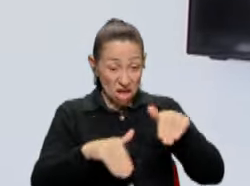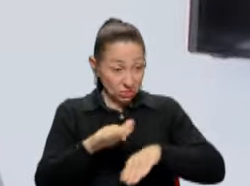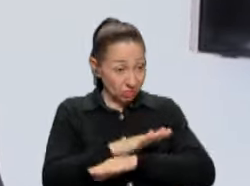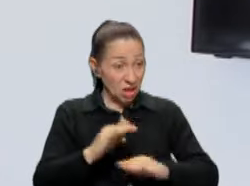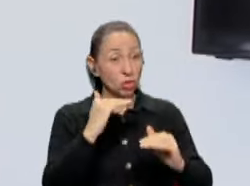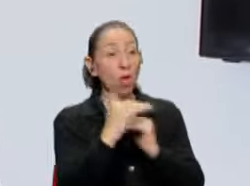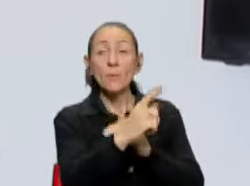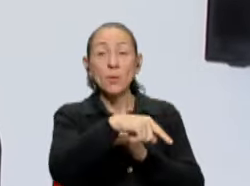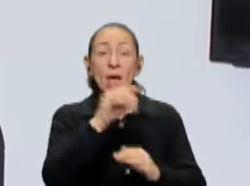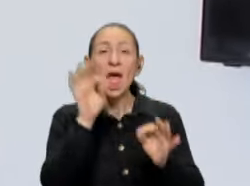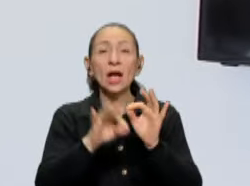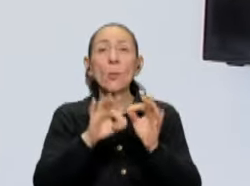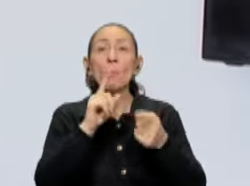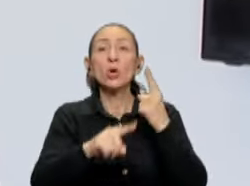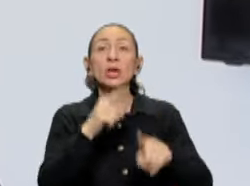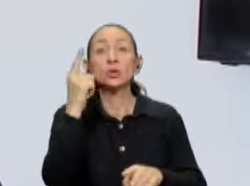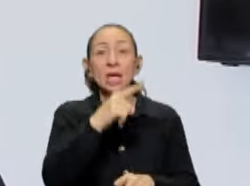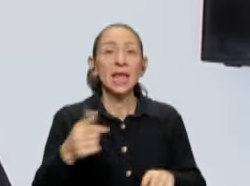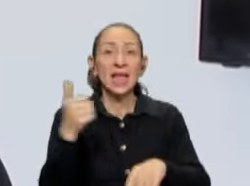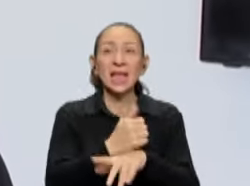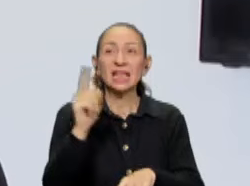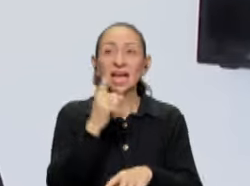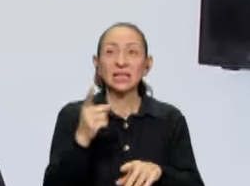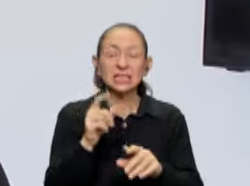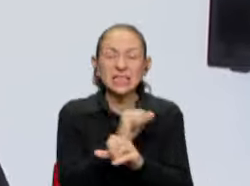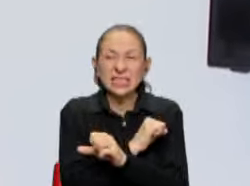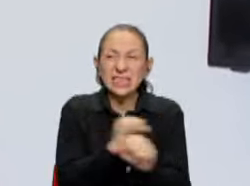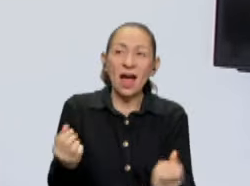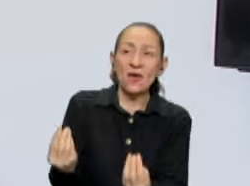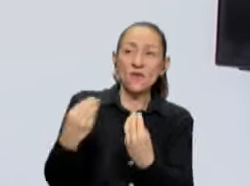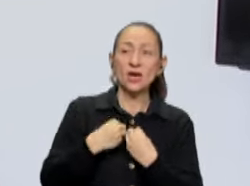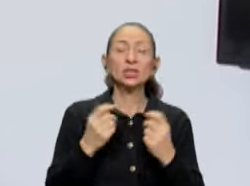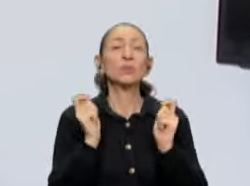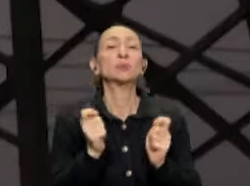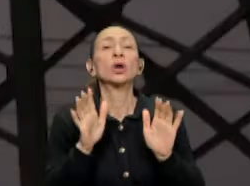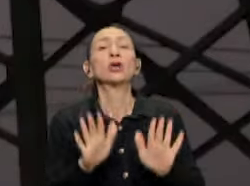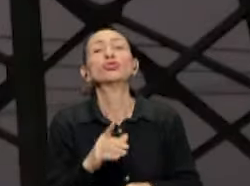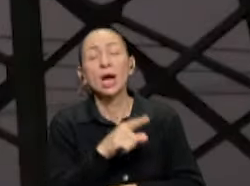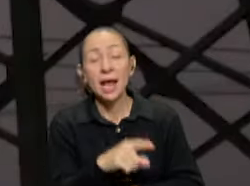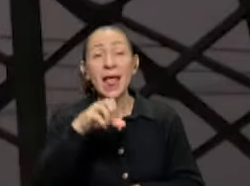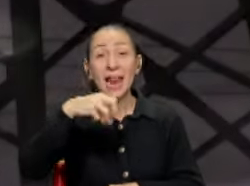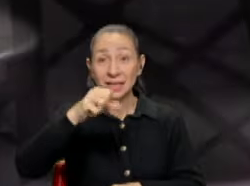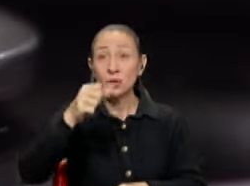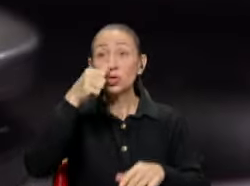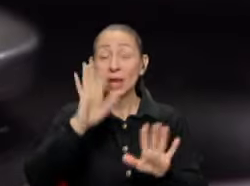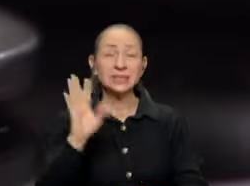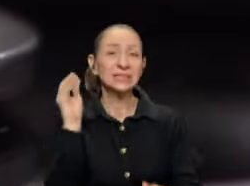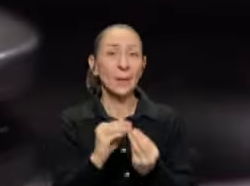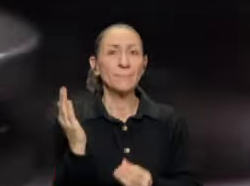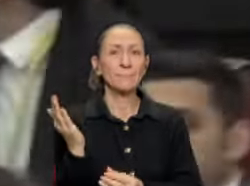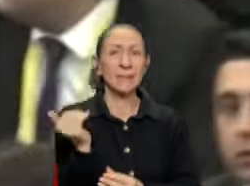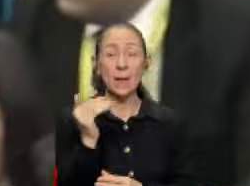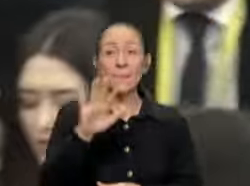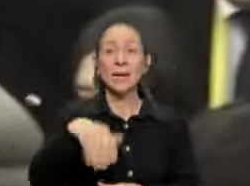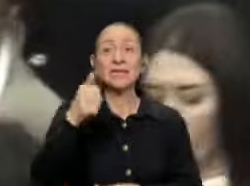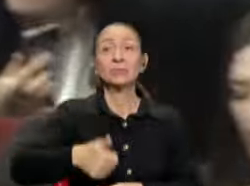vatandaş ekonomi politikaları açısından iktidarın gazabına uğramak durumunda kalacak gibi görünüyor elektrik ve doğalgaza zam yapılacağını